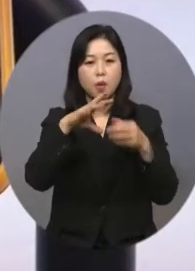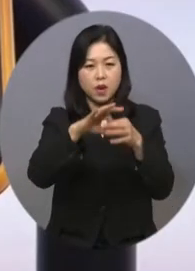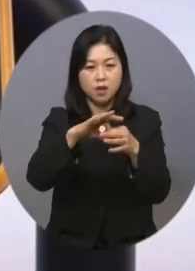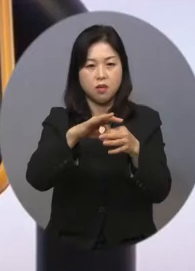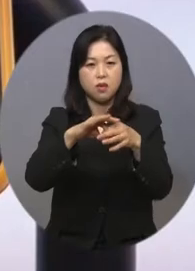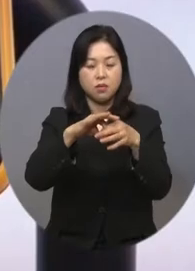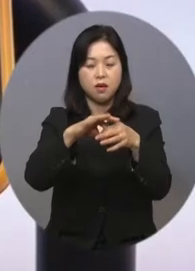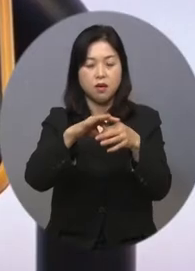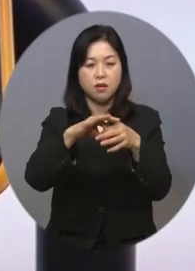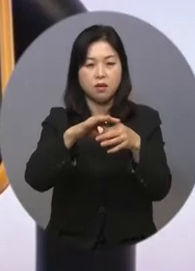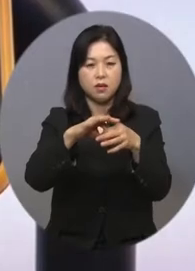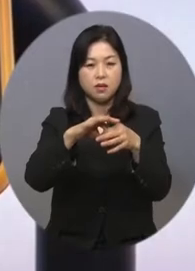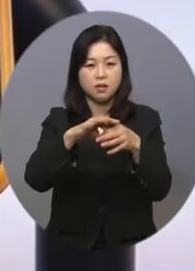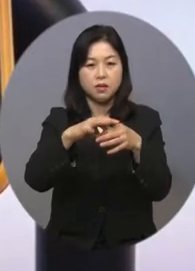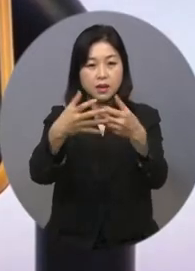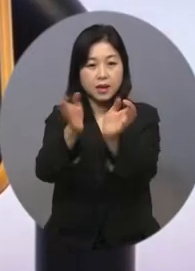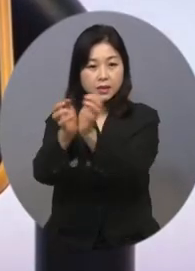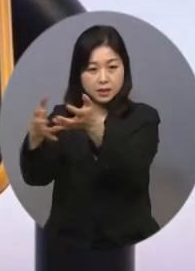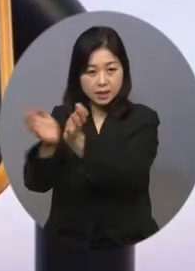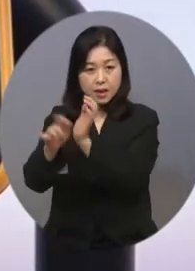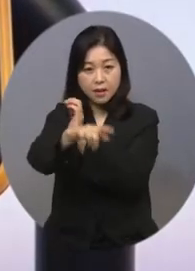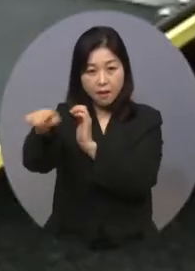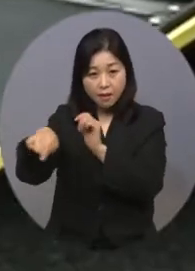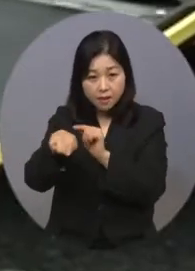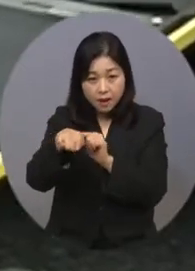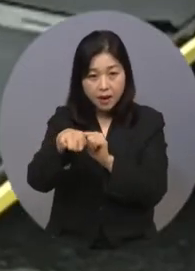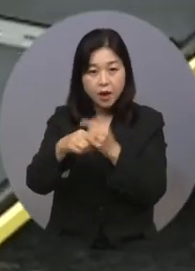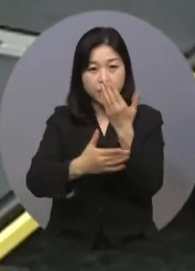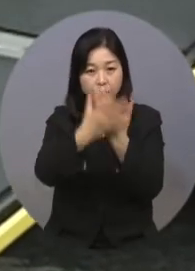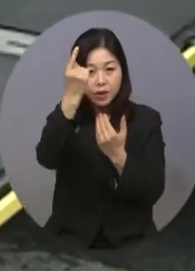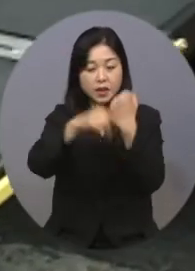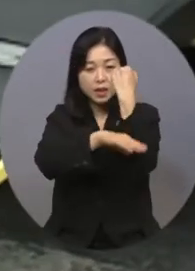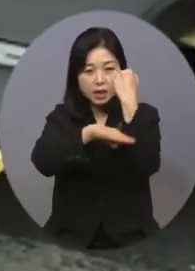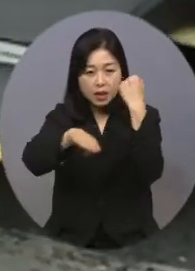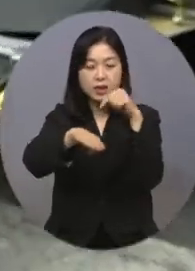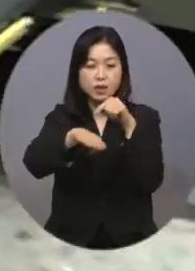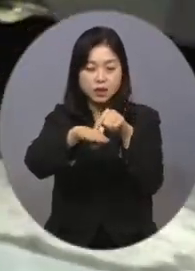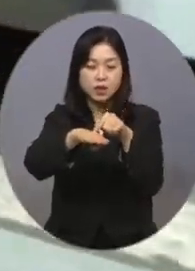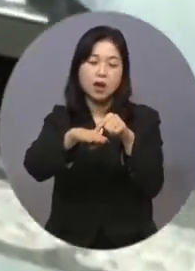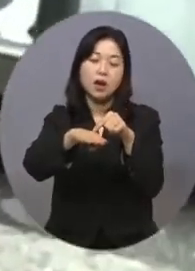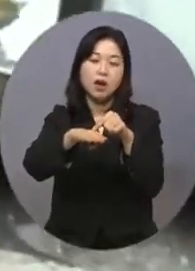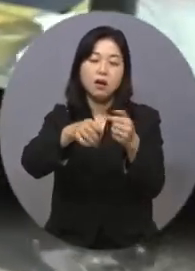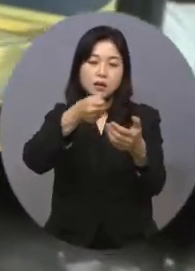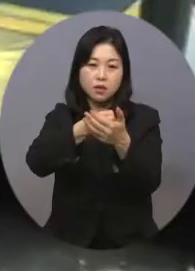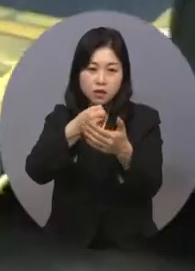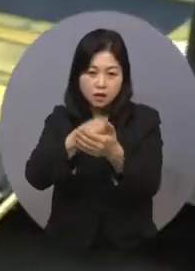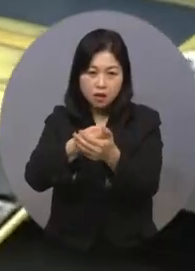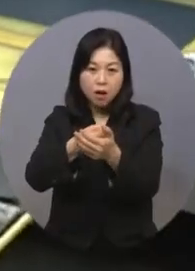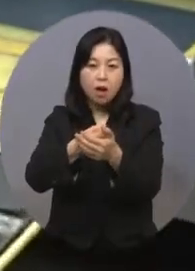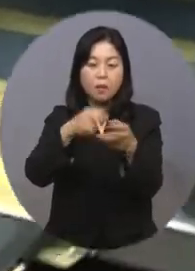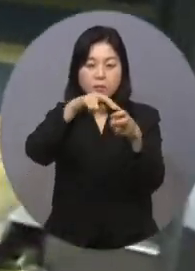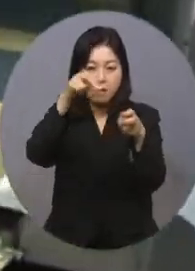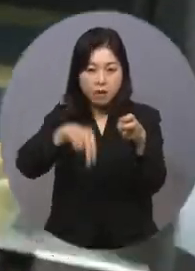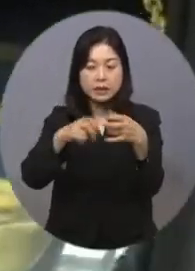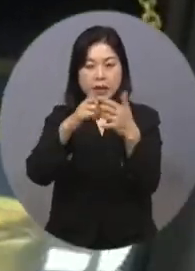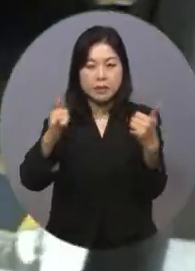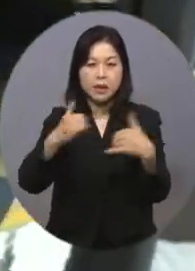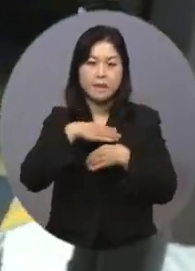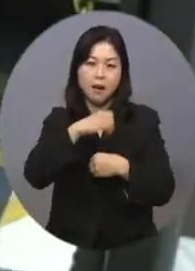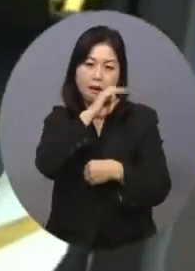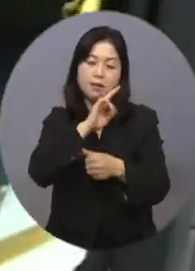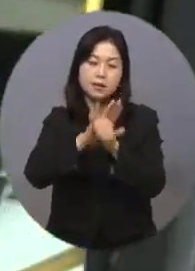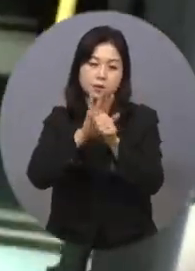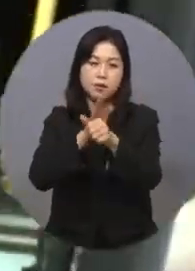통일된 설치 기준을 제시해 모든 승객의 편의를 보장할 것을 강조했습니다. 복지TV 뉴스